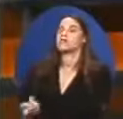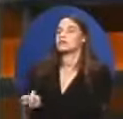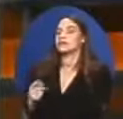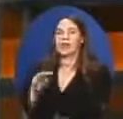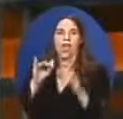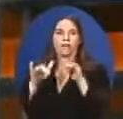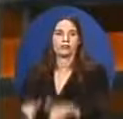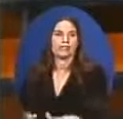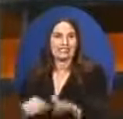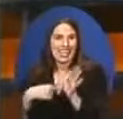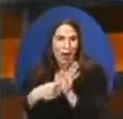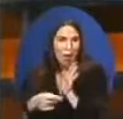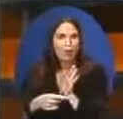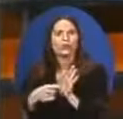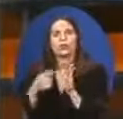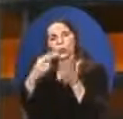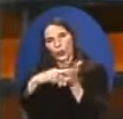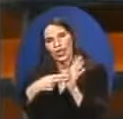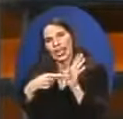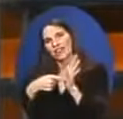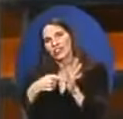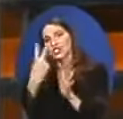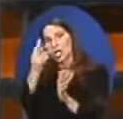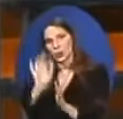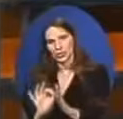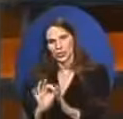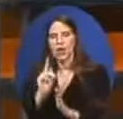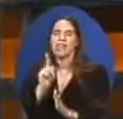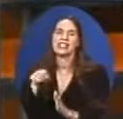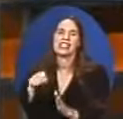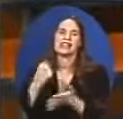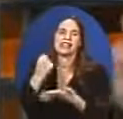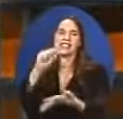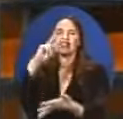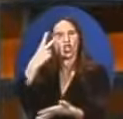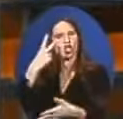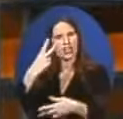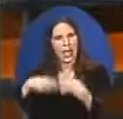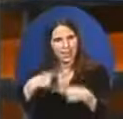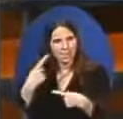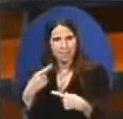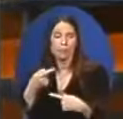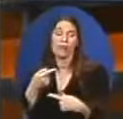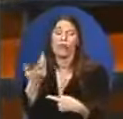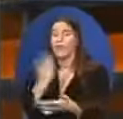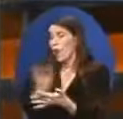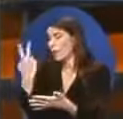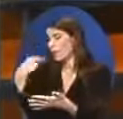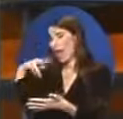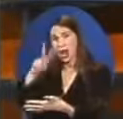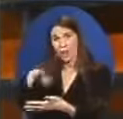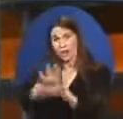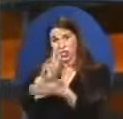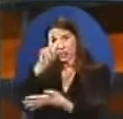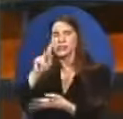הגירעון אמנם תוכן לפי 2%, אבל מאחר וזה תקציב דו-שנתי, היה כבר ידוע ב-2012 בתחילתה שזה